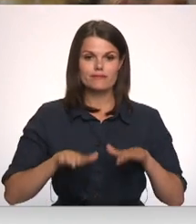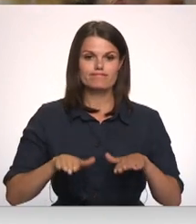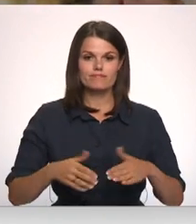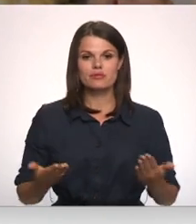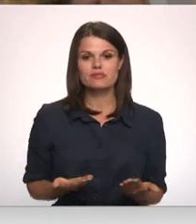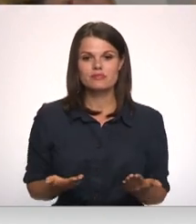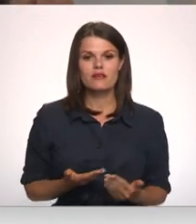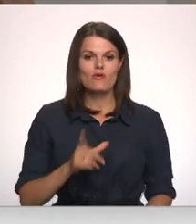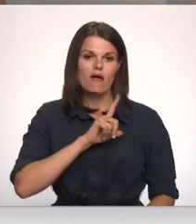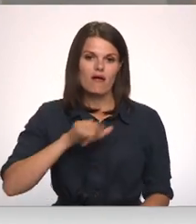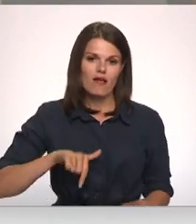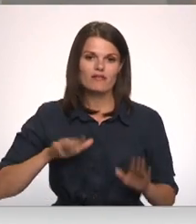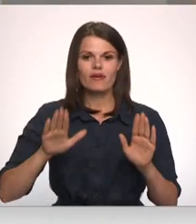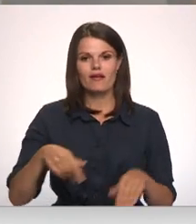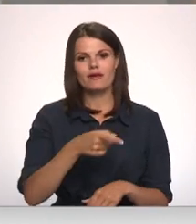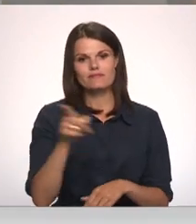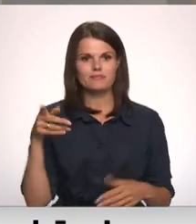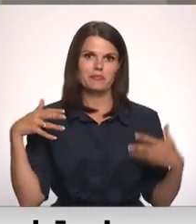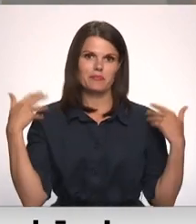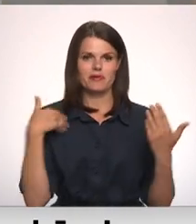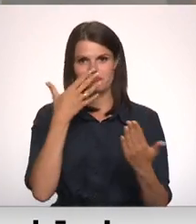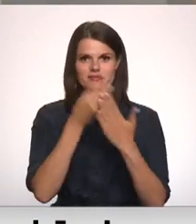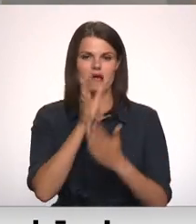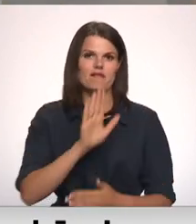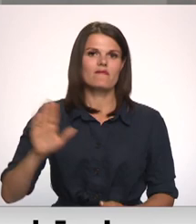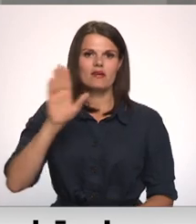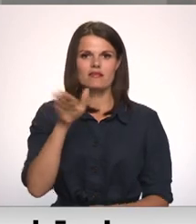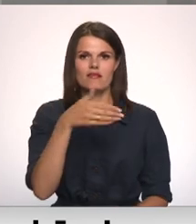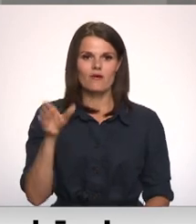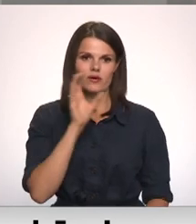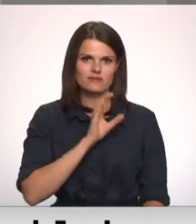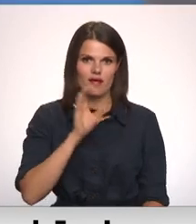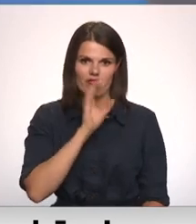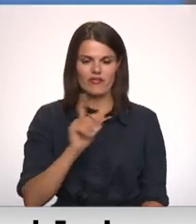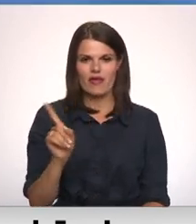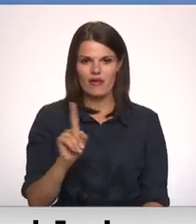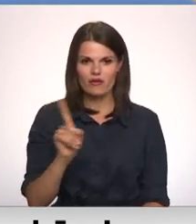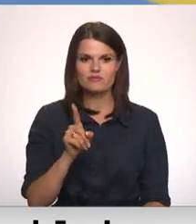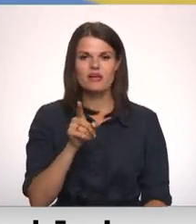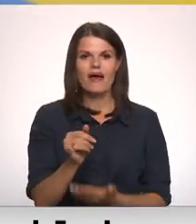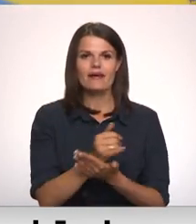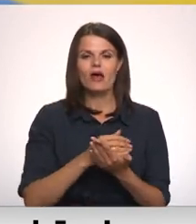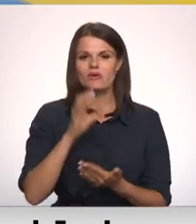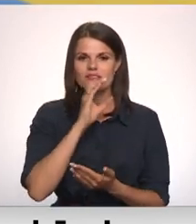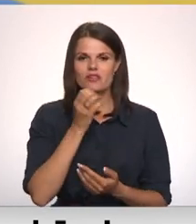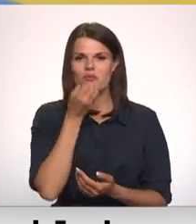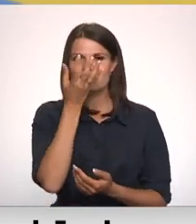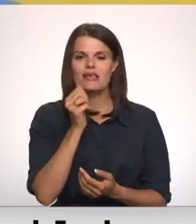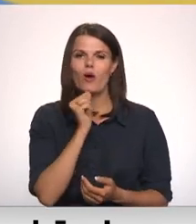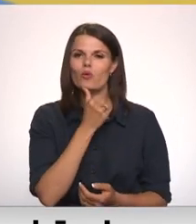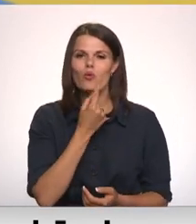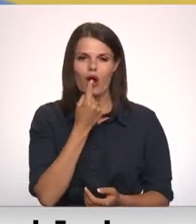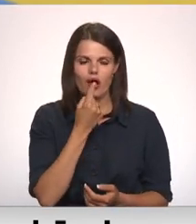Latviju, iepriecināt viņus ar viņu valsts karoga krāsas saldējumu. Krējumu saldējumam ir ziedu garša.